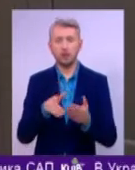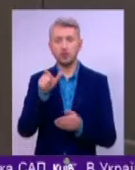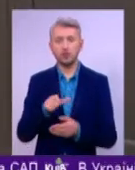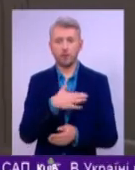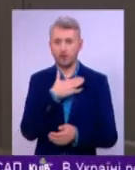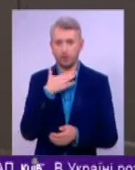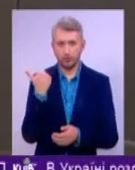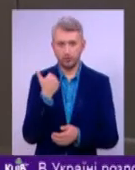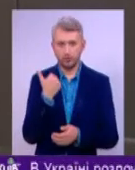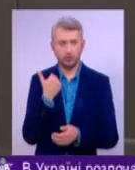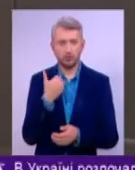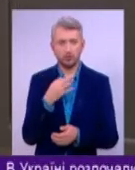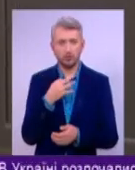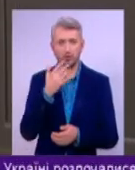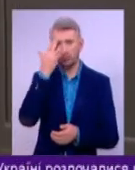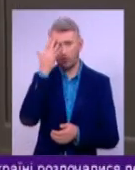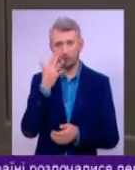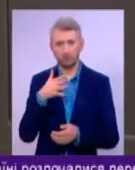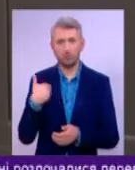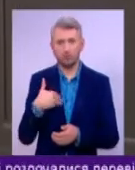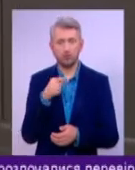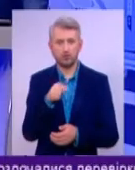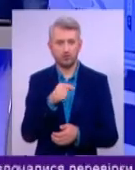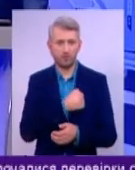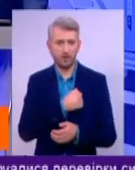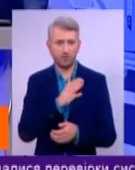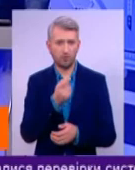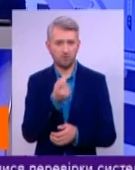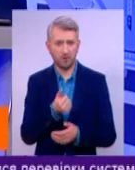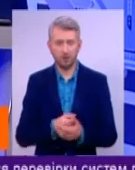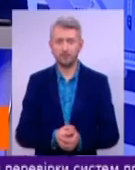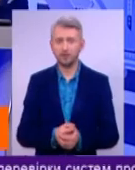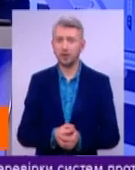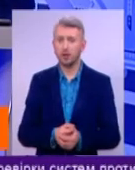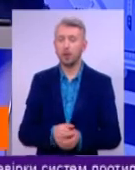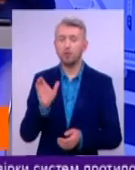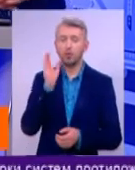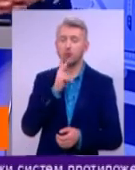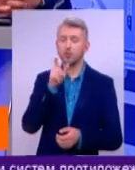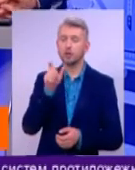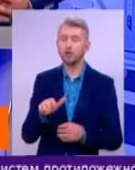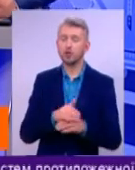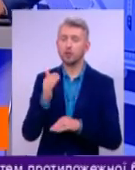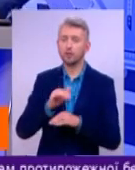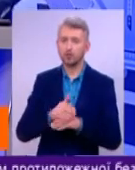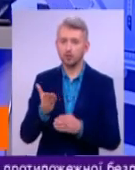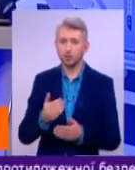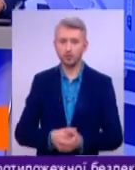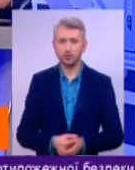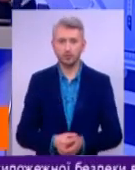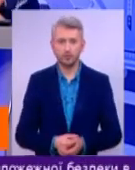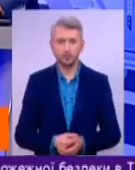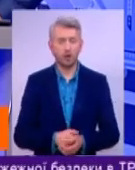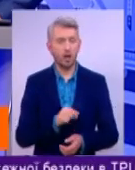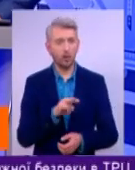не хочет, толку, мне кажется, с него в армии будет мало. Ну що ж, послухаємо глядача. Доброго вечора, прошу, будь ласка.